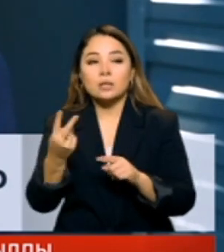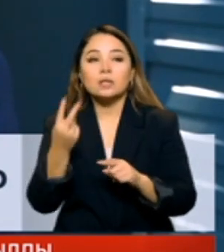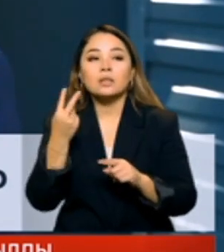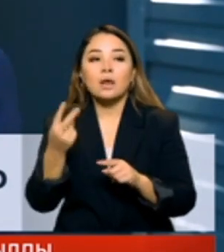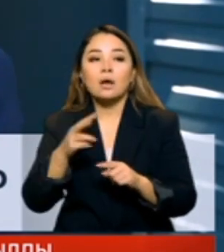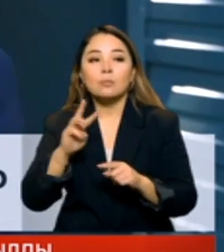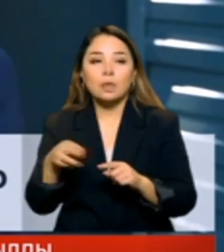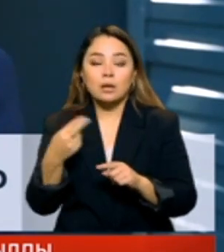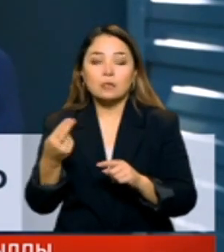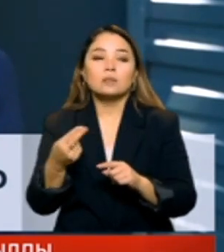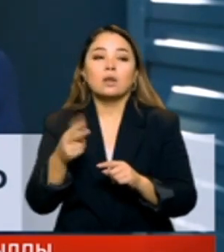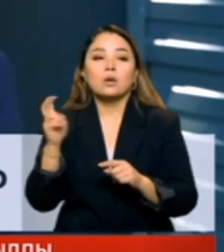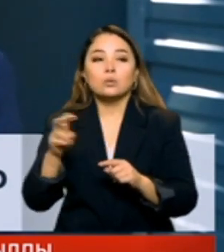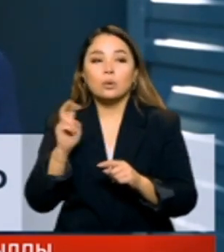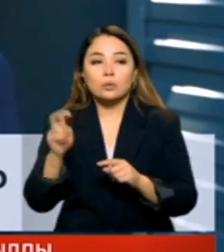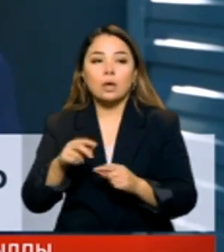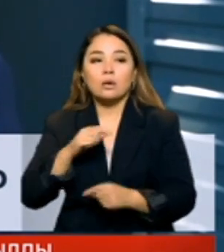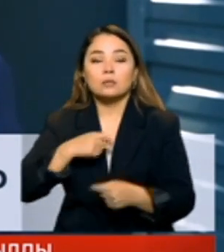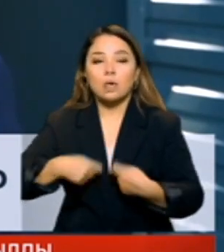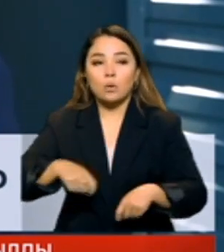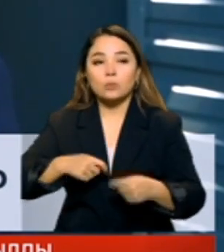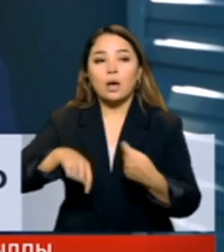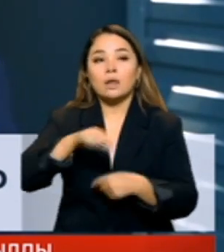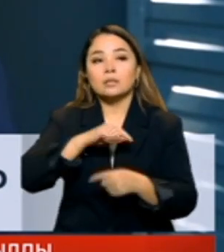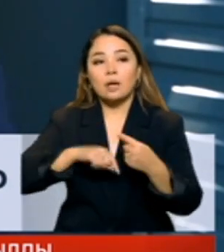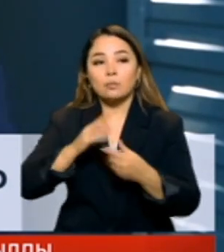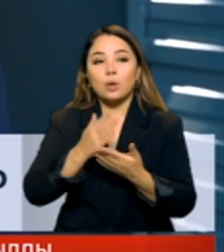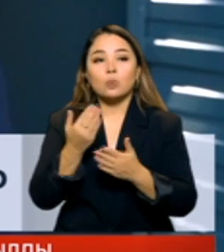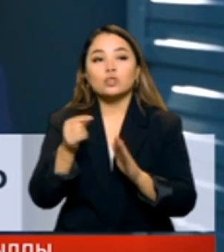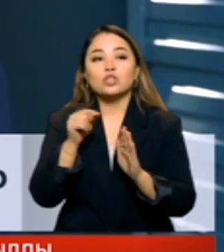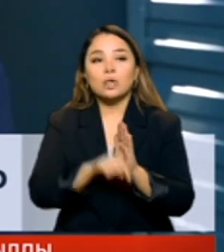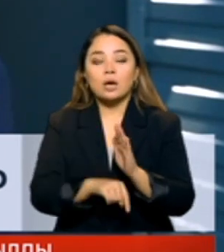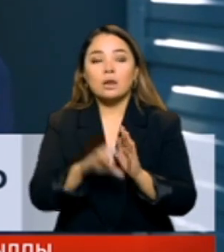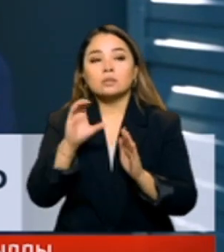миллиард ақш доллар сауда айналымы, оның ішінде